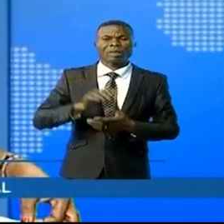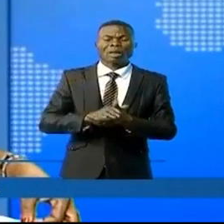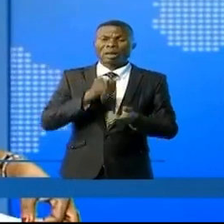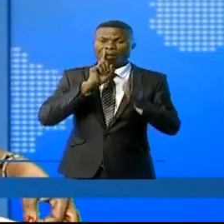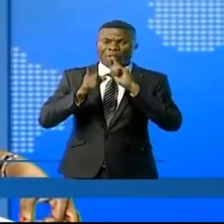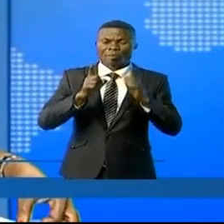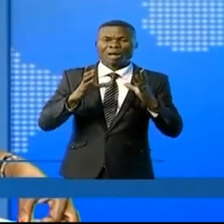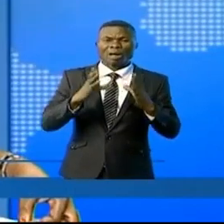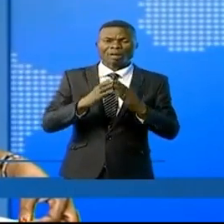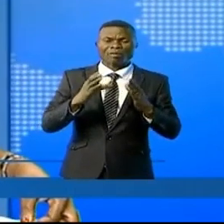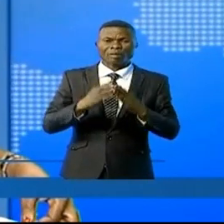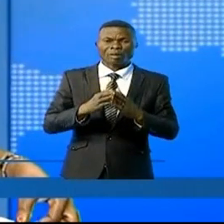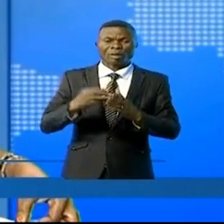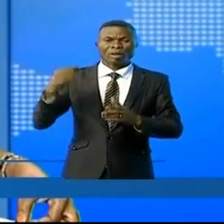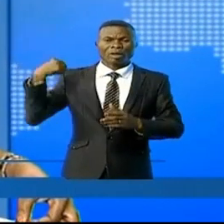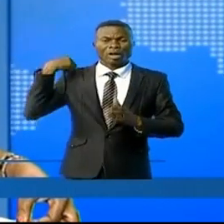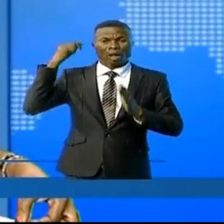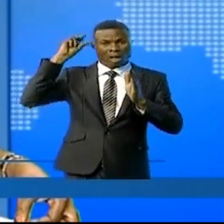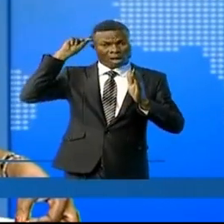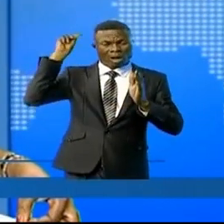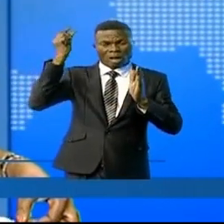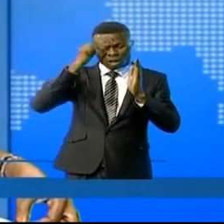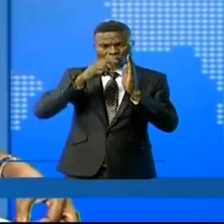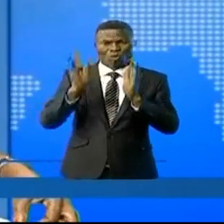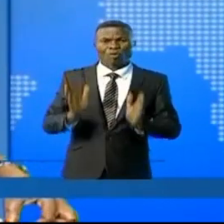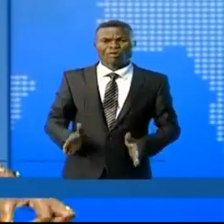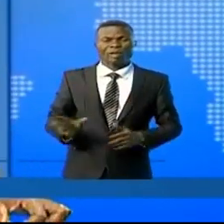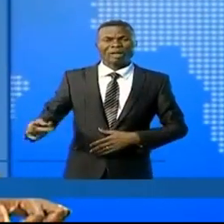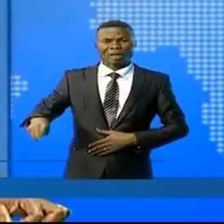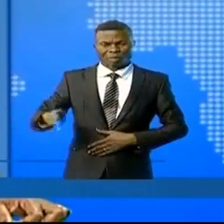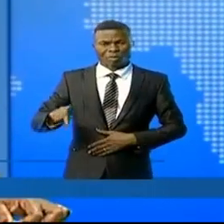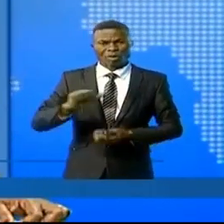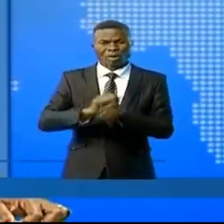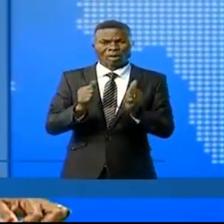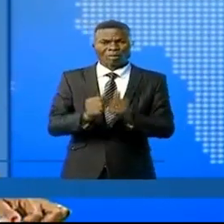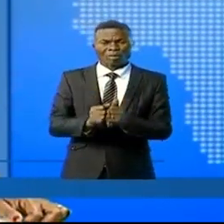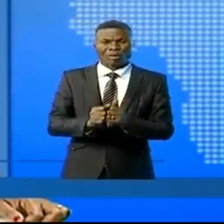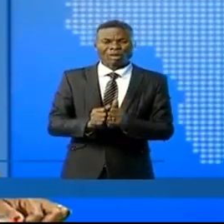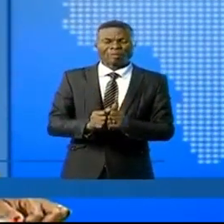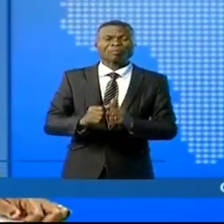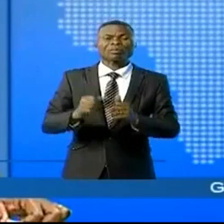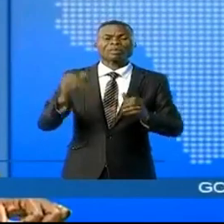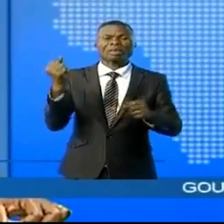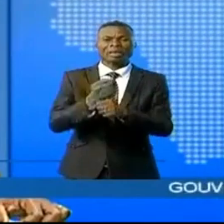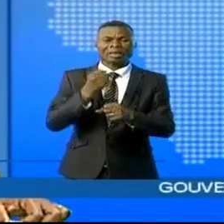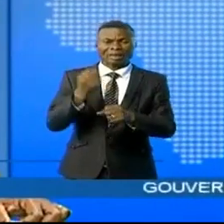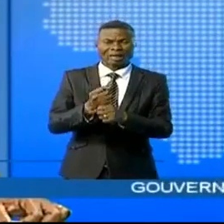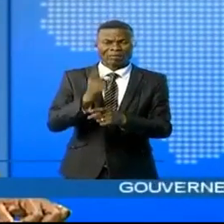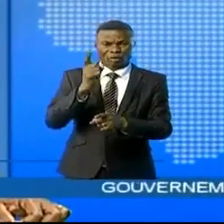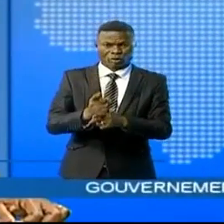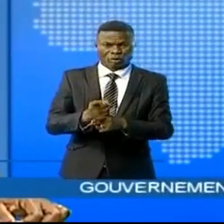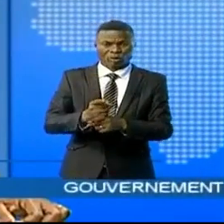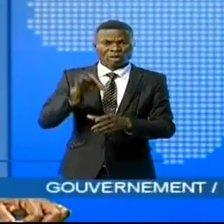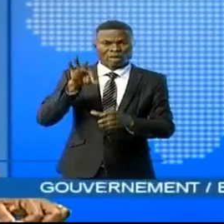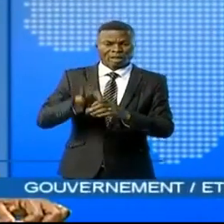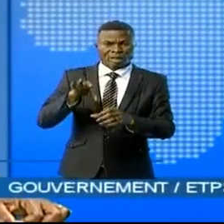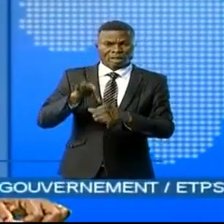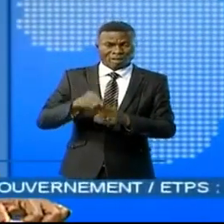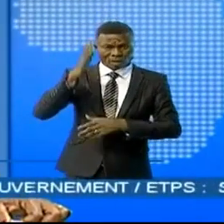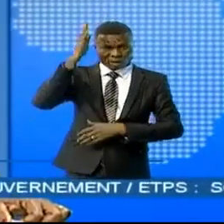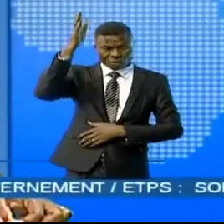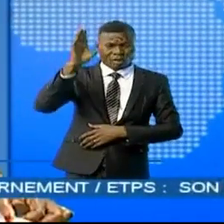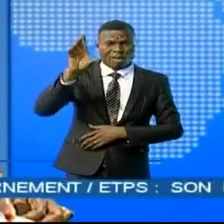échangé avec le gouverneur de province sur l'actualisation de la cartographie opérationnelle pour les élections qui doit